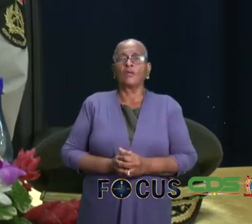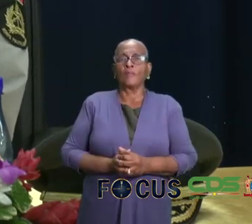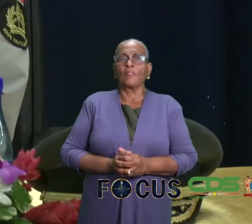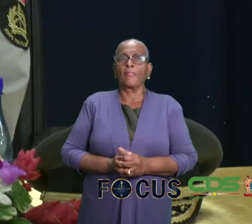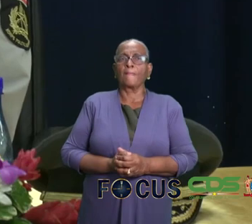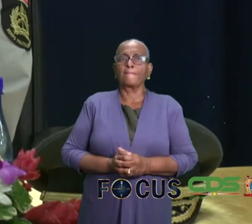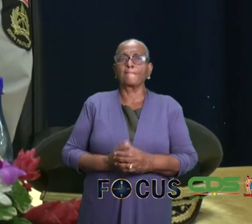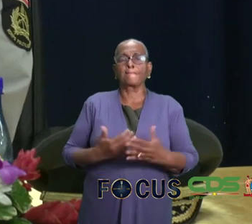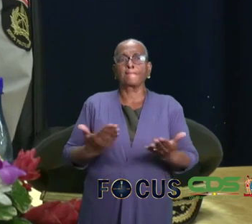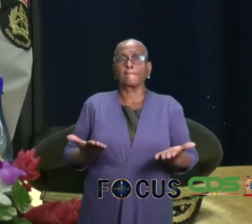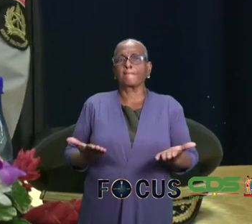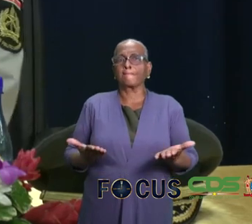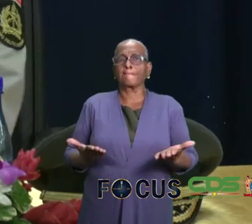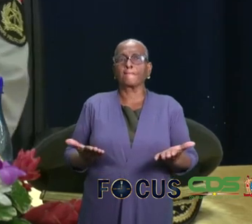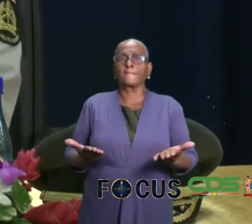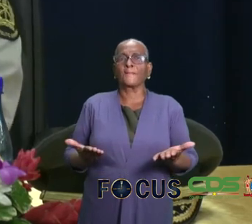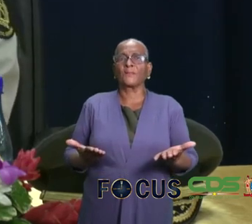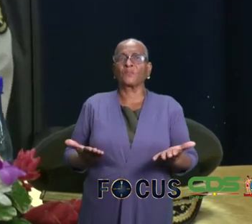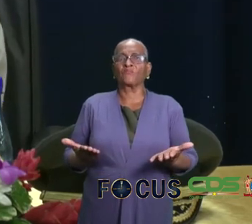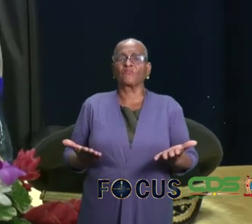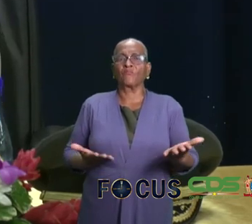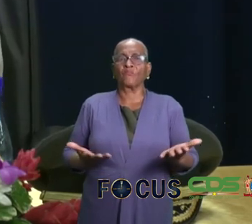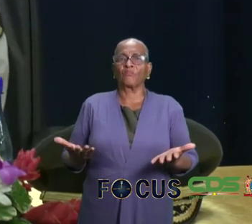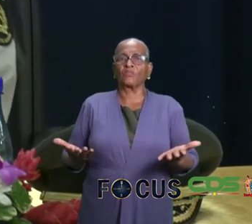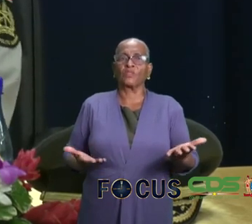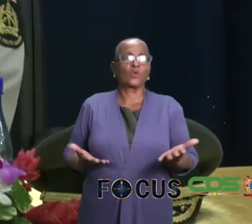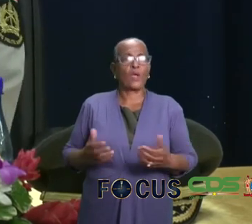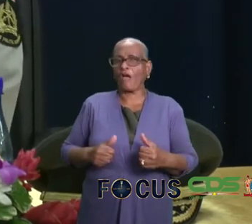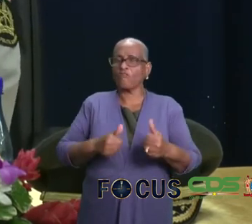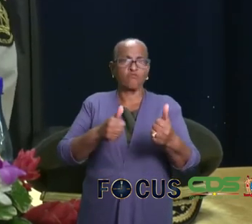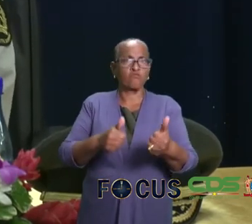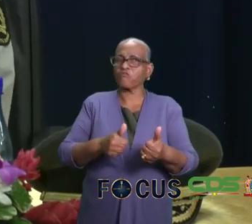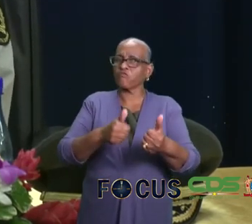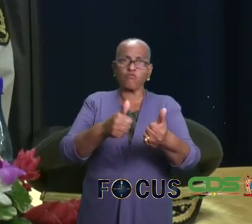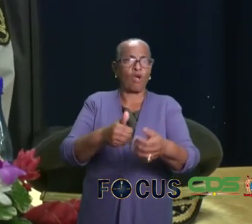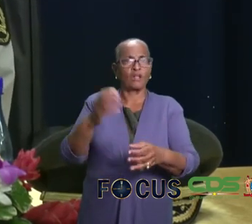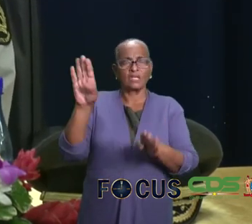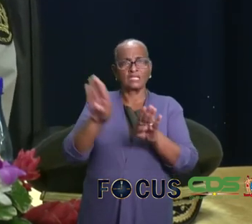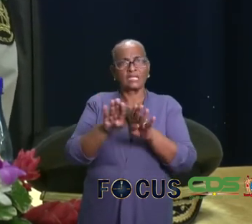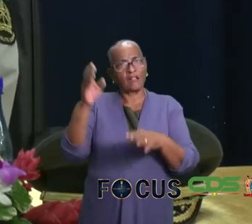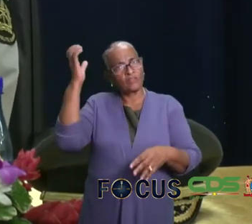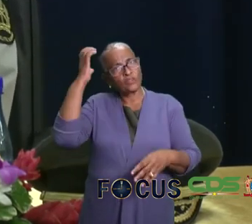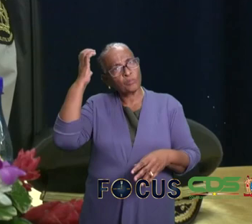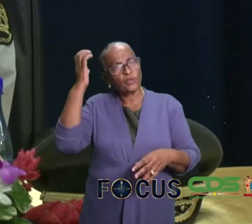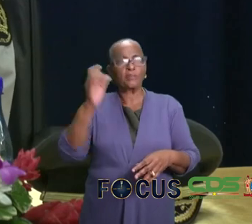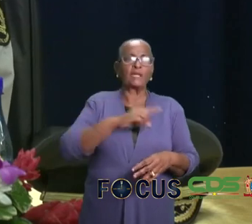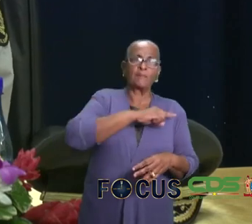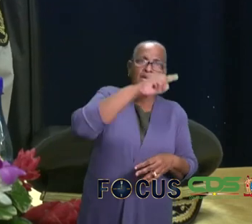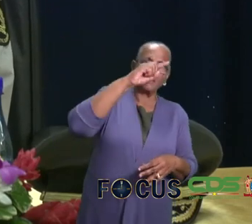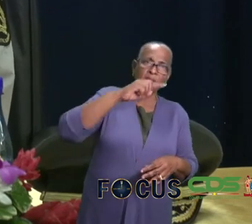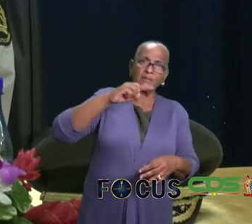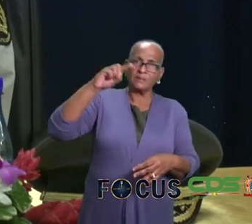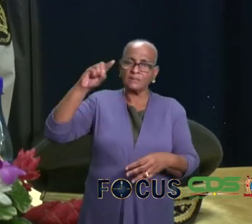is zo dus dat wij geen separate cases blijven volgen. Maar als het gaat om statistiek en de stand van